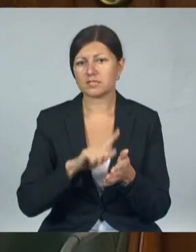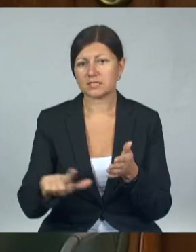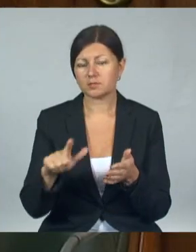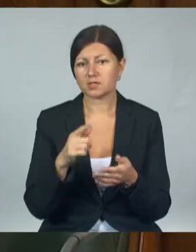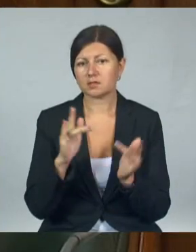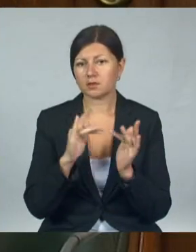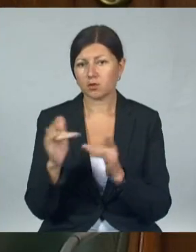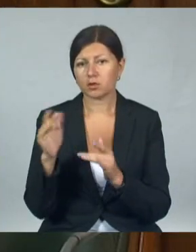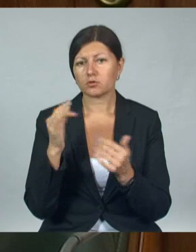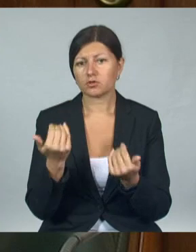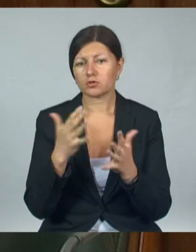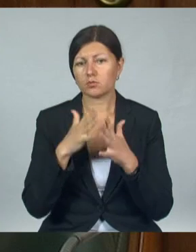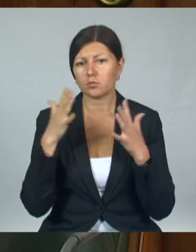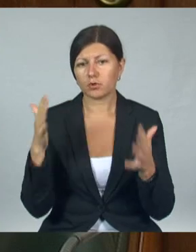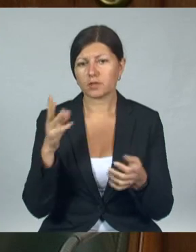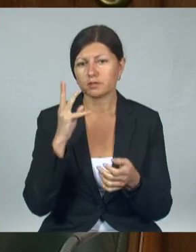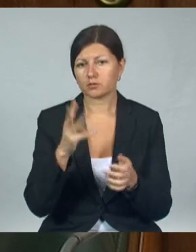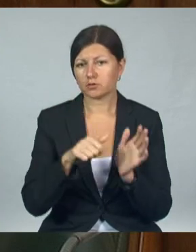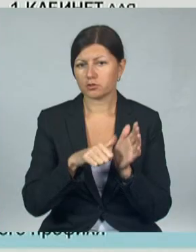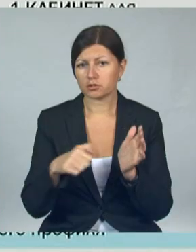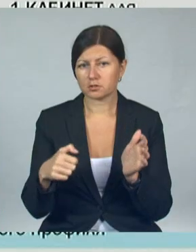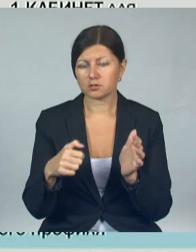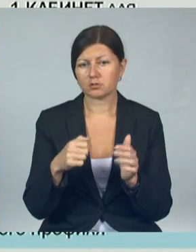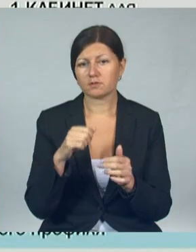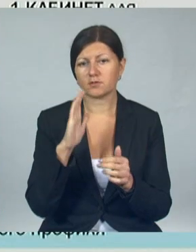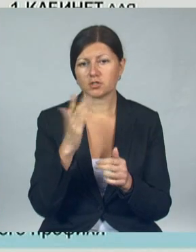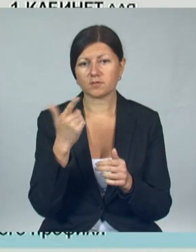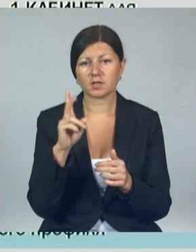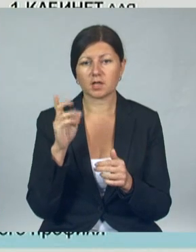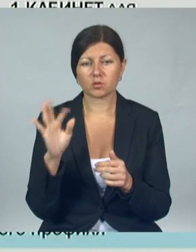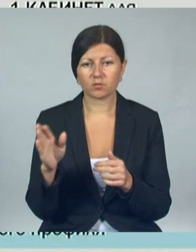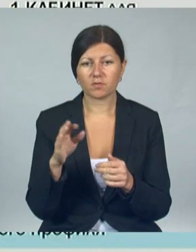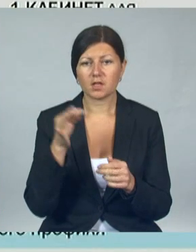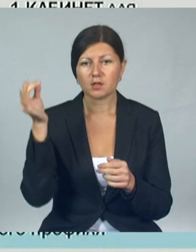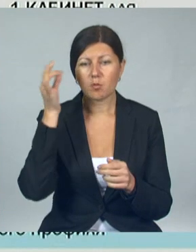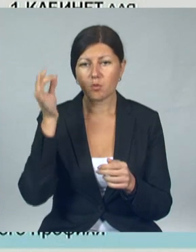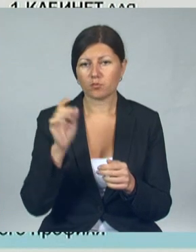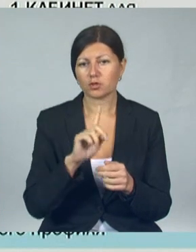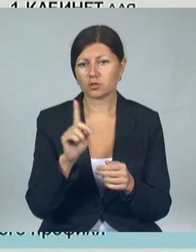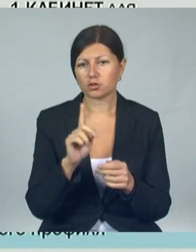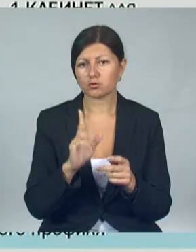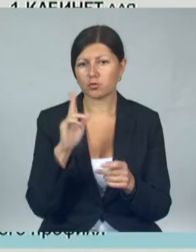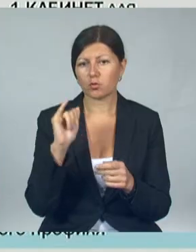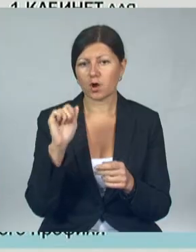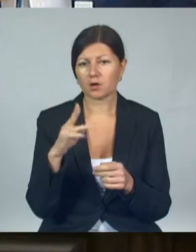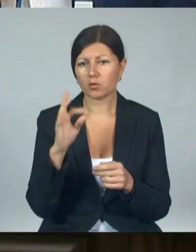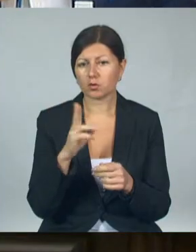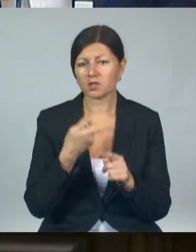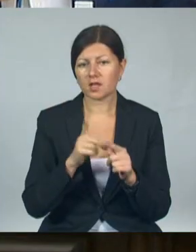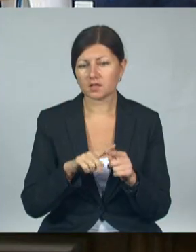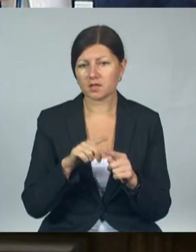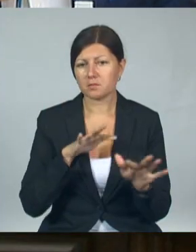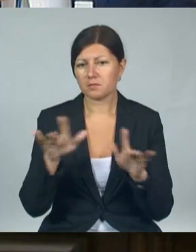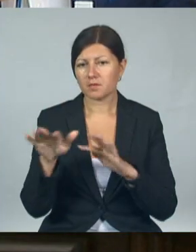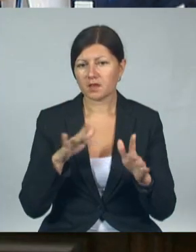то сегодня их более 3600. Вячеслав Гладков в очередной раз напомнил, что введение QR-кодов – мера